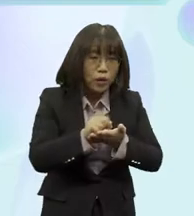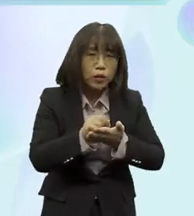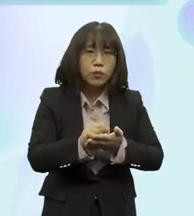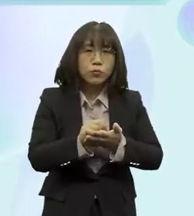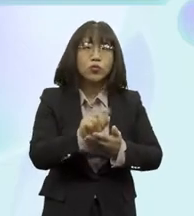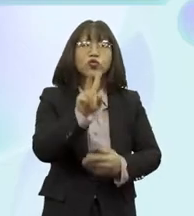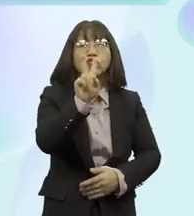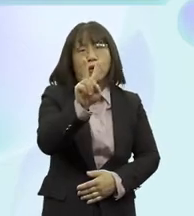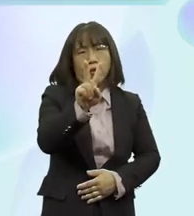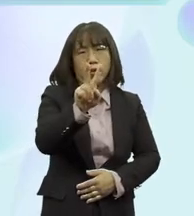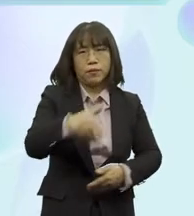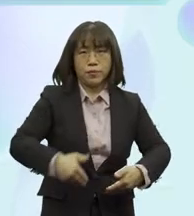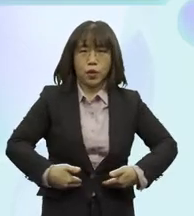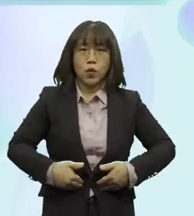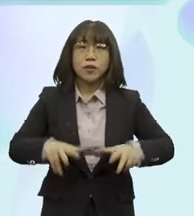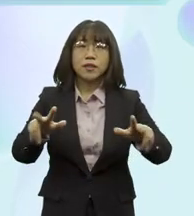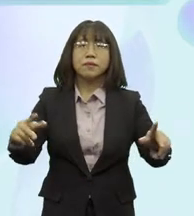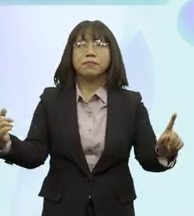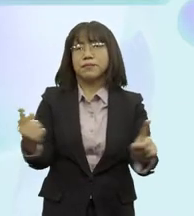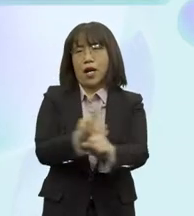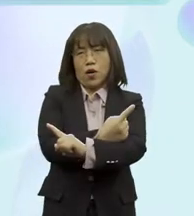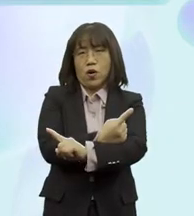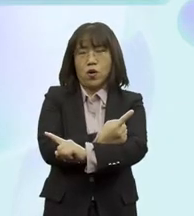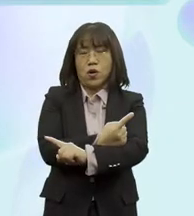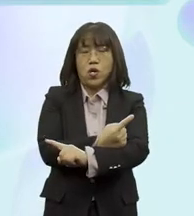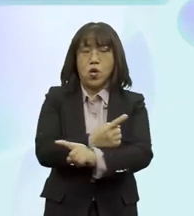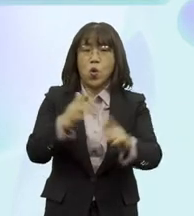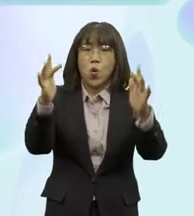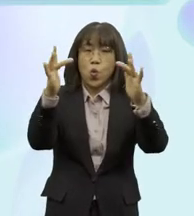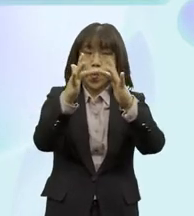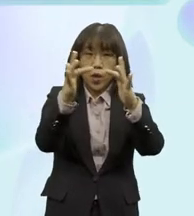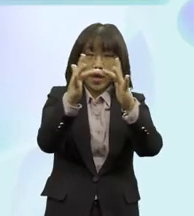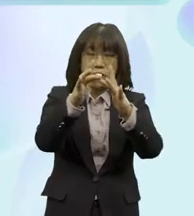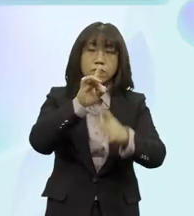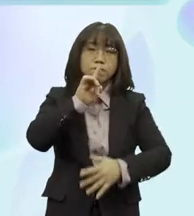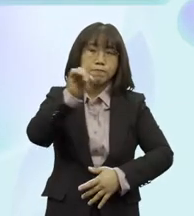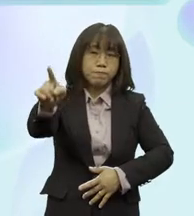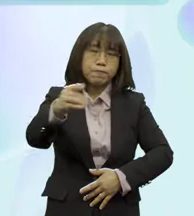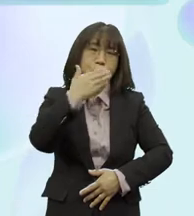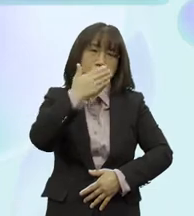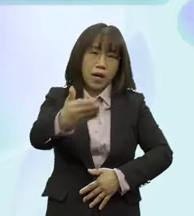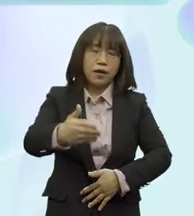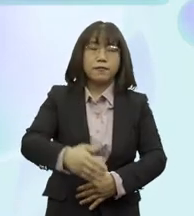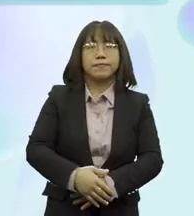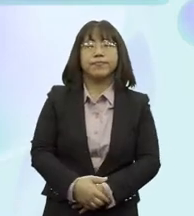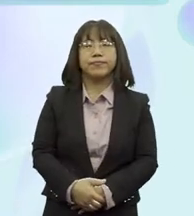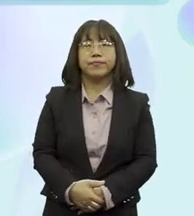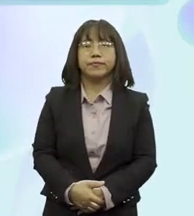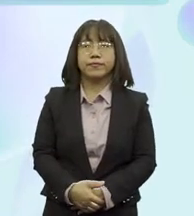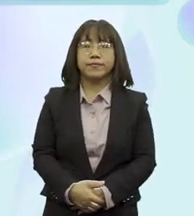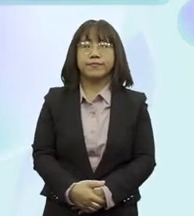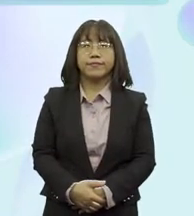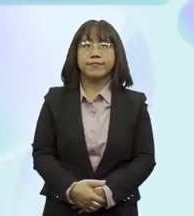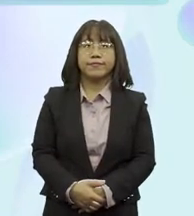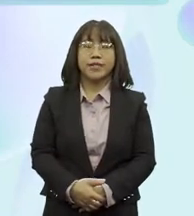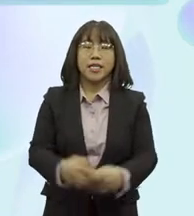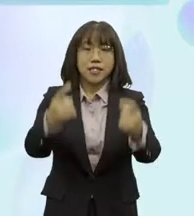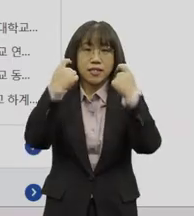두 번 방문해야 했는데요. 이제는 주소지에 상관없이 온라인으로 신청만 하면 됩니다.